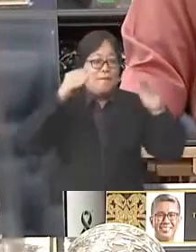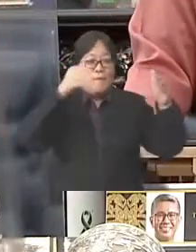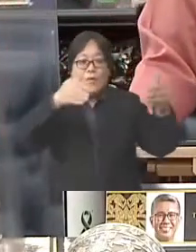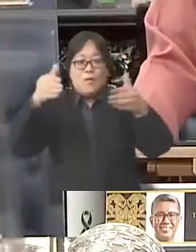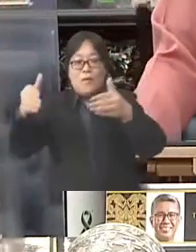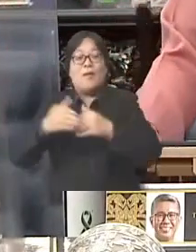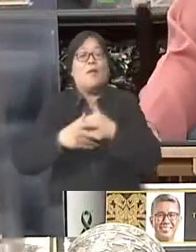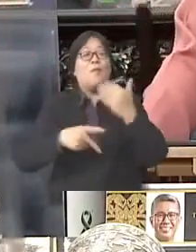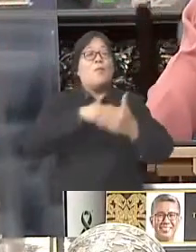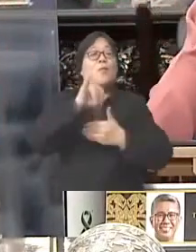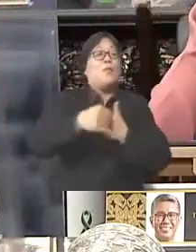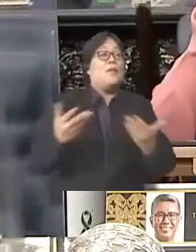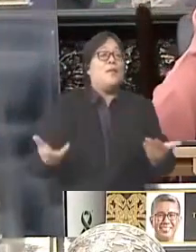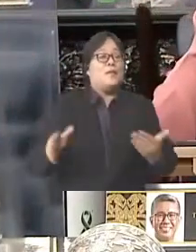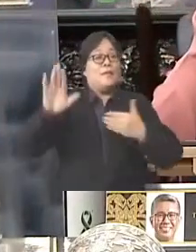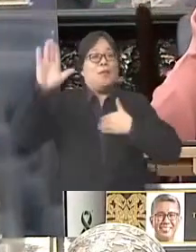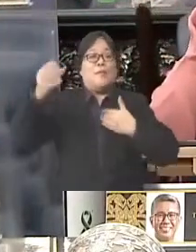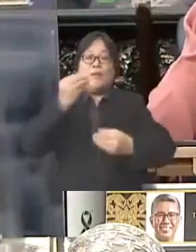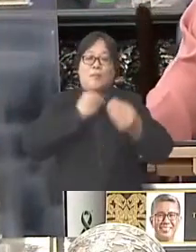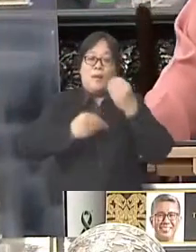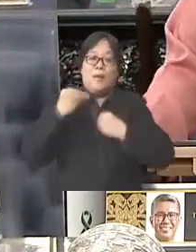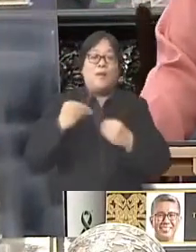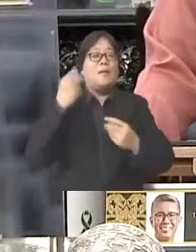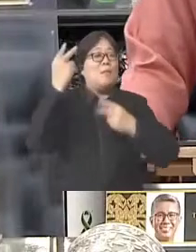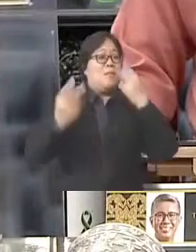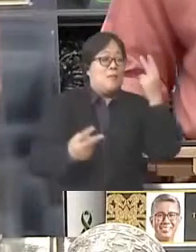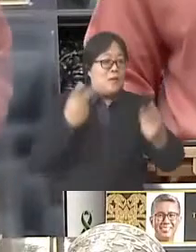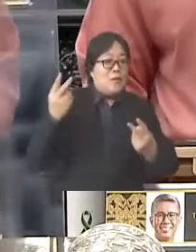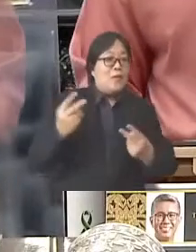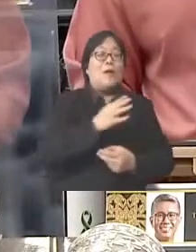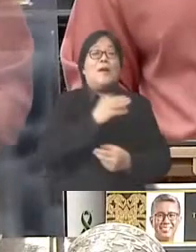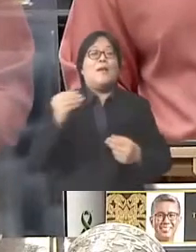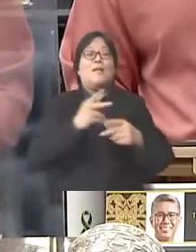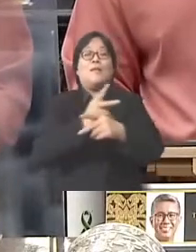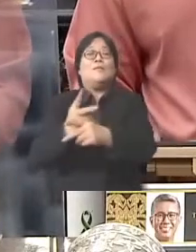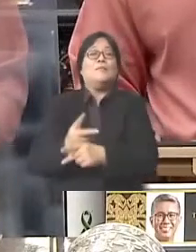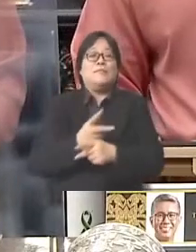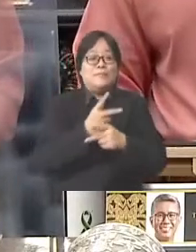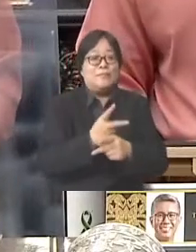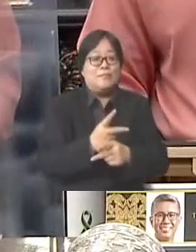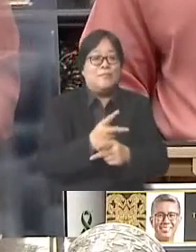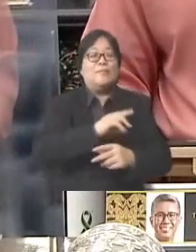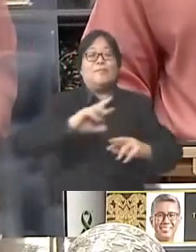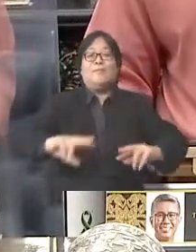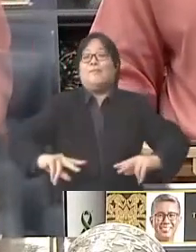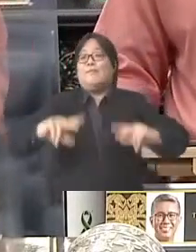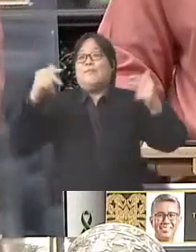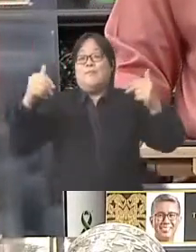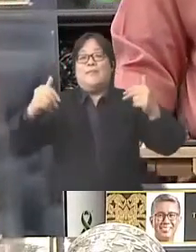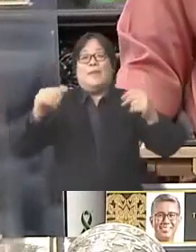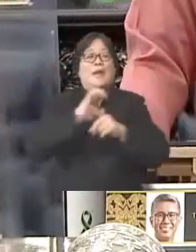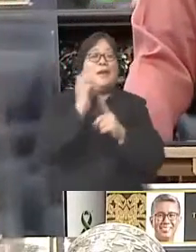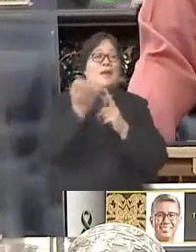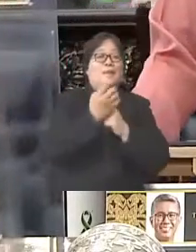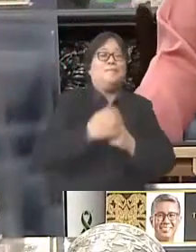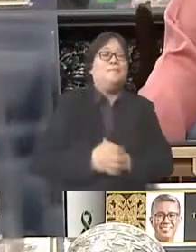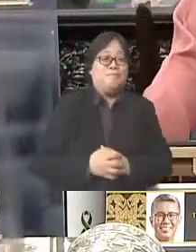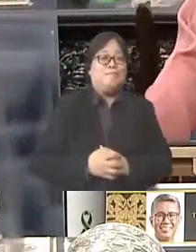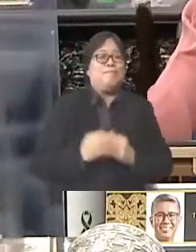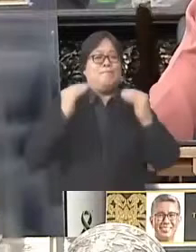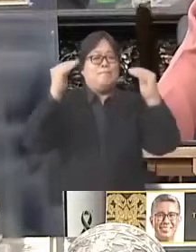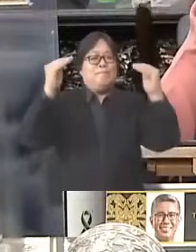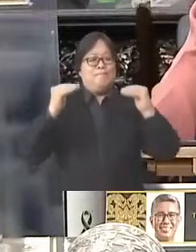memfokuskan kepada Hai kenalan camilan makanan pelancongan setiap pemeliharaan dan pemeliharaan alam sekitar